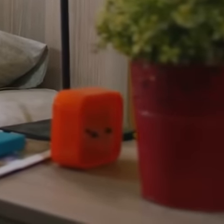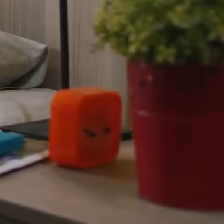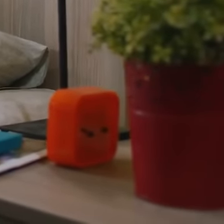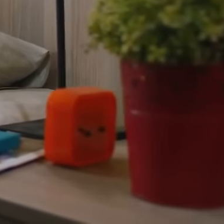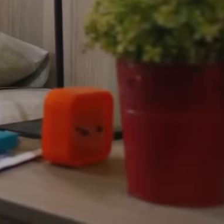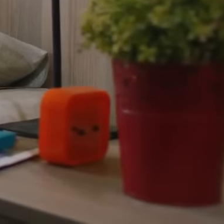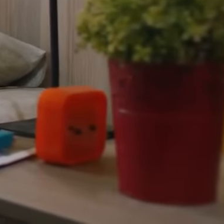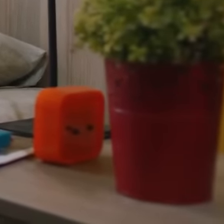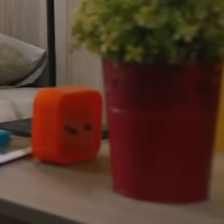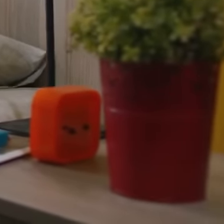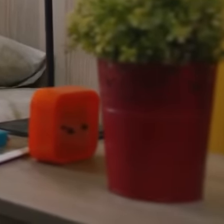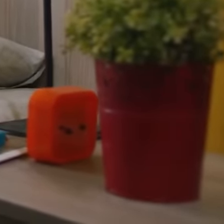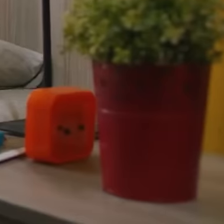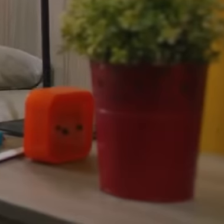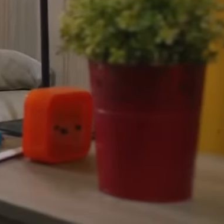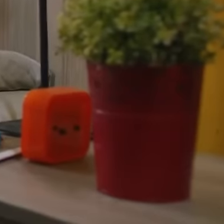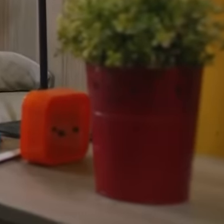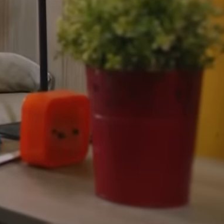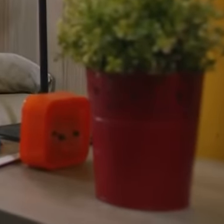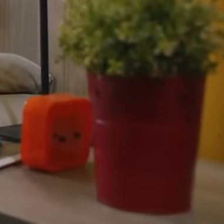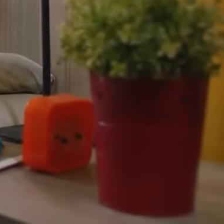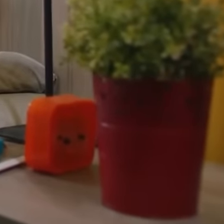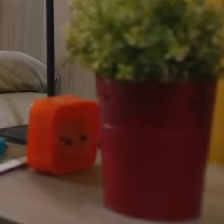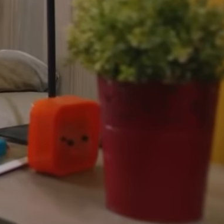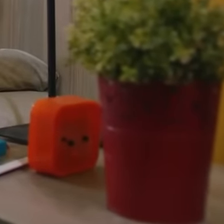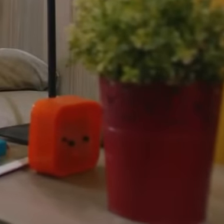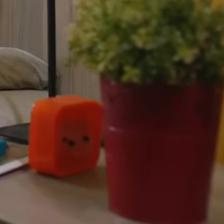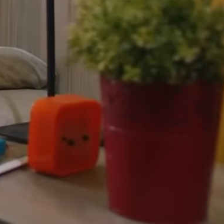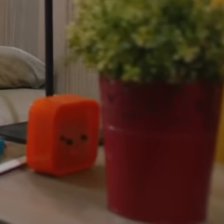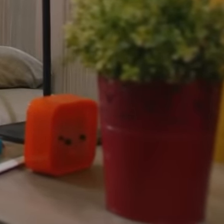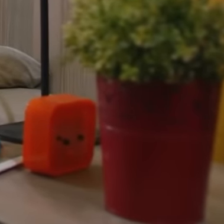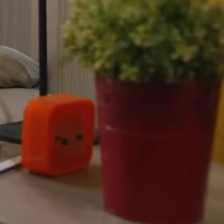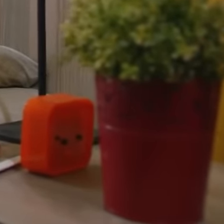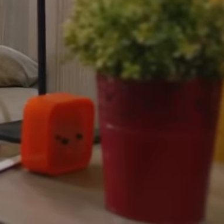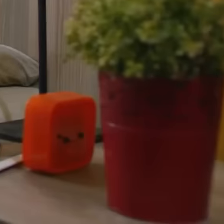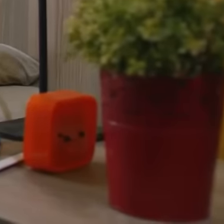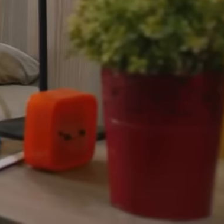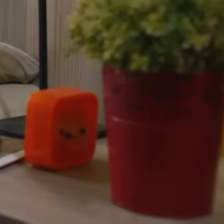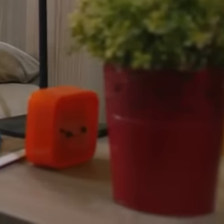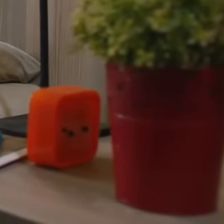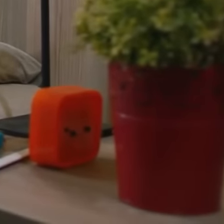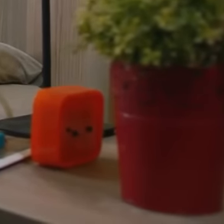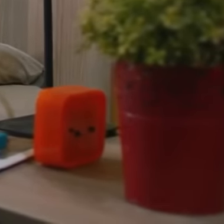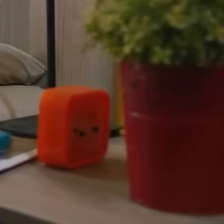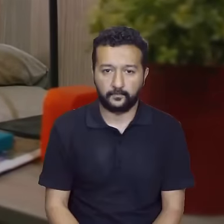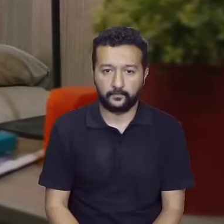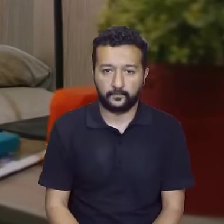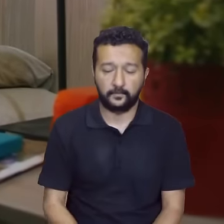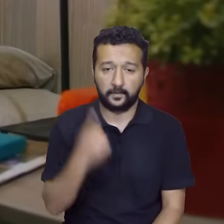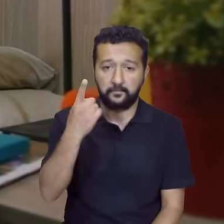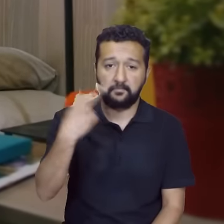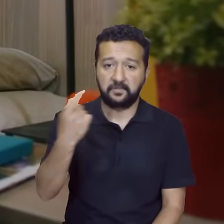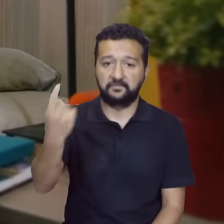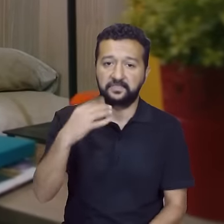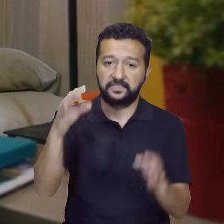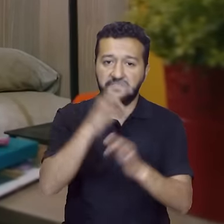gardırobun aynasında Itır uyuyor. Sol kolunun üzerinde gözlerini hafif aralayarak uyanıp telefonuna baktı. Bir mesaj